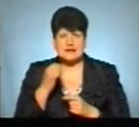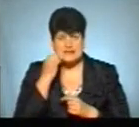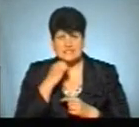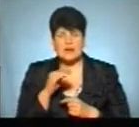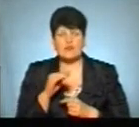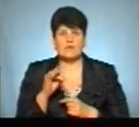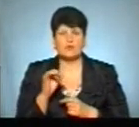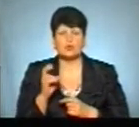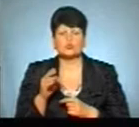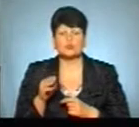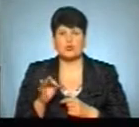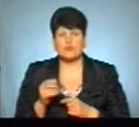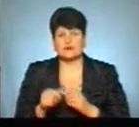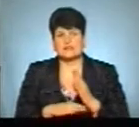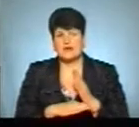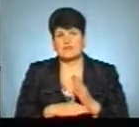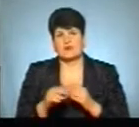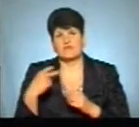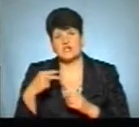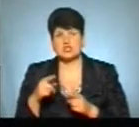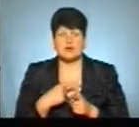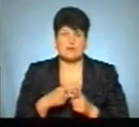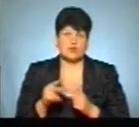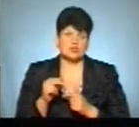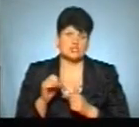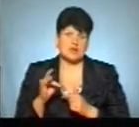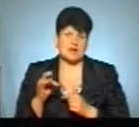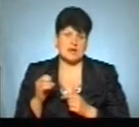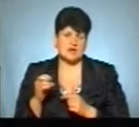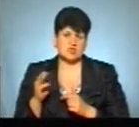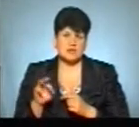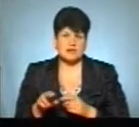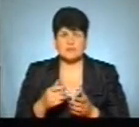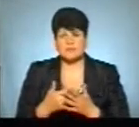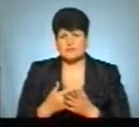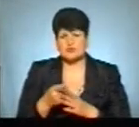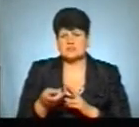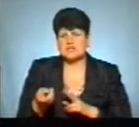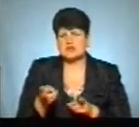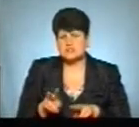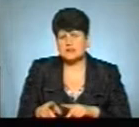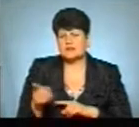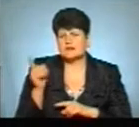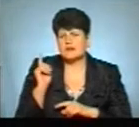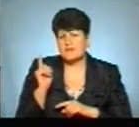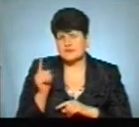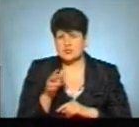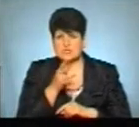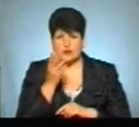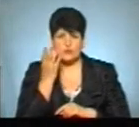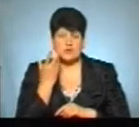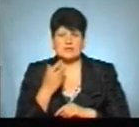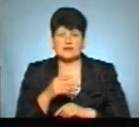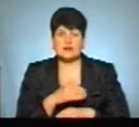дерево, очевидно, вишня або черешня. Мабуть, воно ще залишилося з тих давніх часів, коли на вулиці Чехова